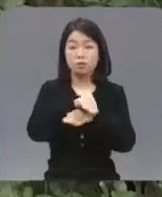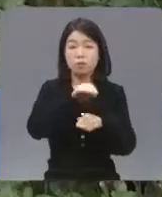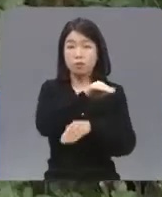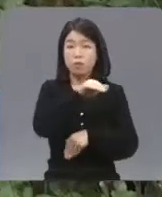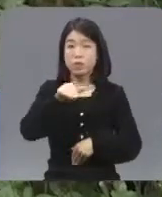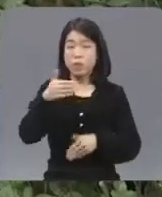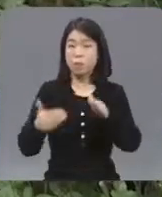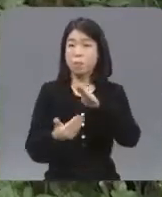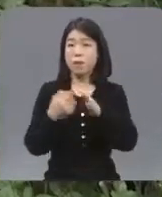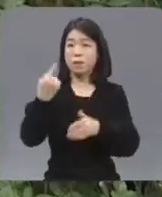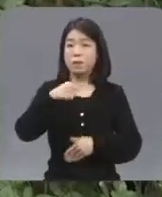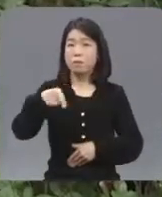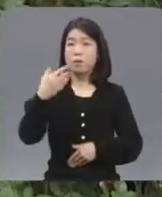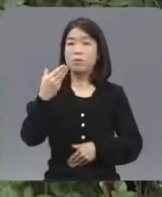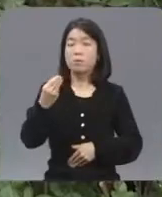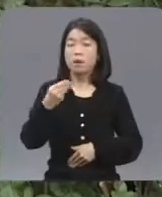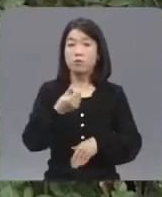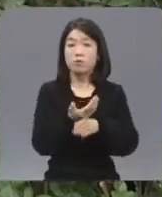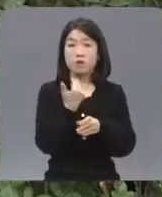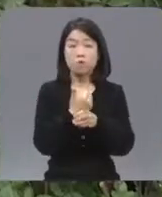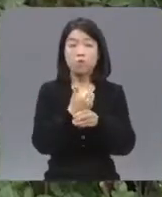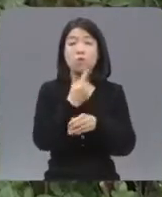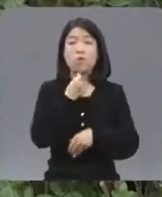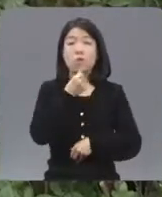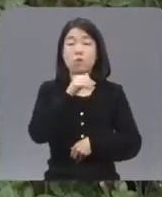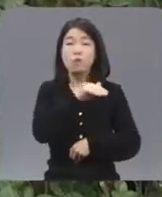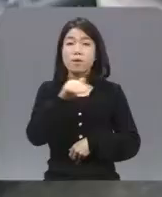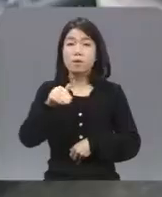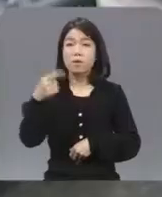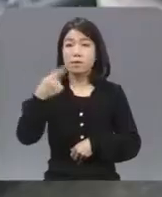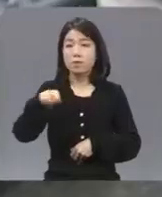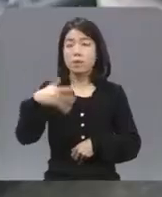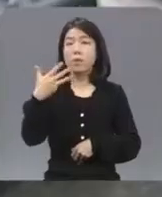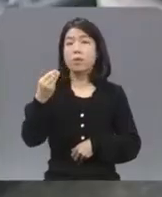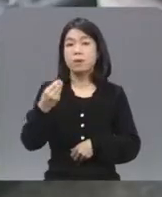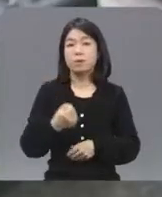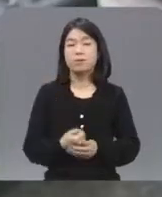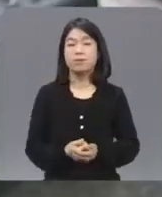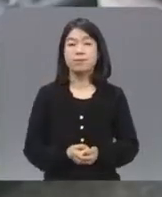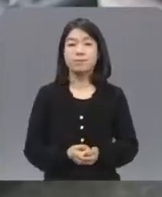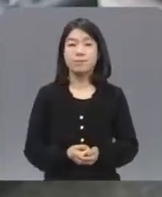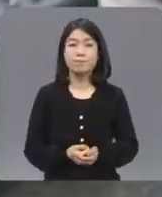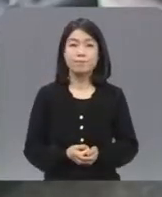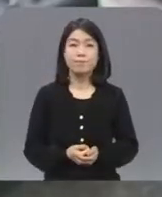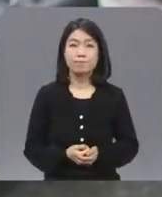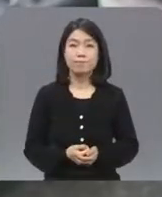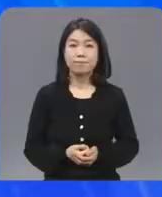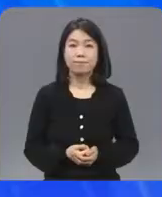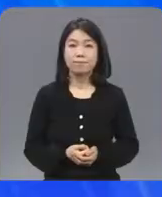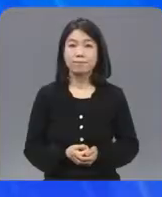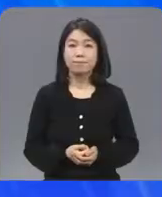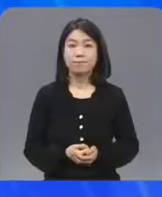기준으로 최대 1,100만 원, 화물차는 소형 기준 1,800만 원 등입니다.